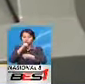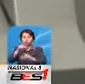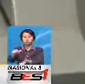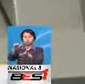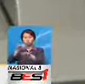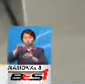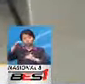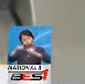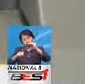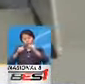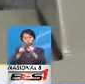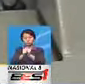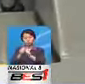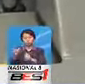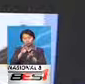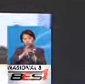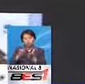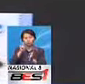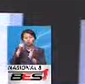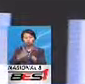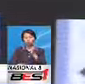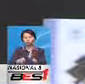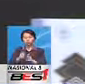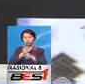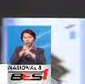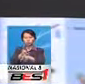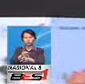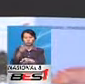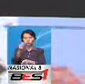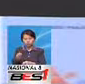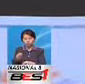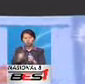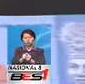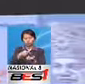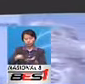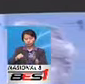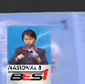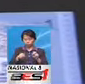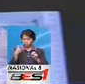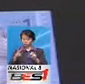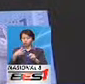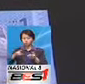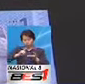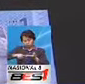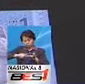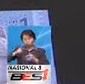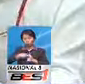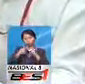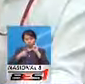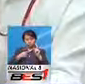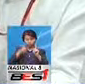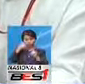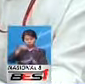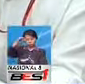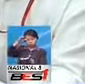kepada inflasi dengan mengambil kira kos pinjaman yang lebih rendah belanjawan 2016 telah disemak pada Januari lalu untuk